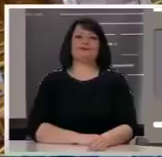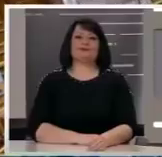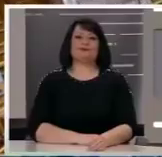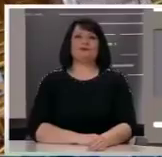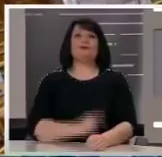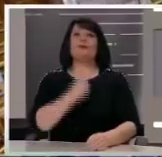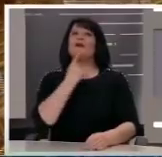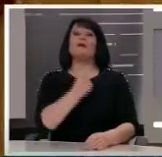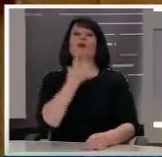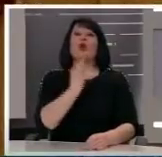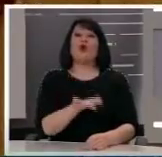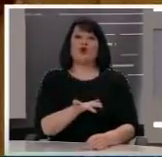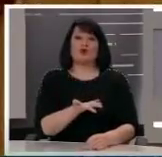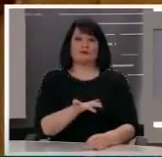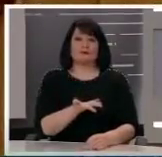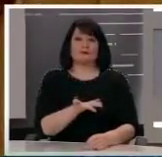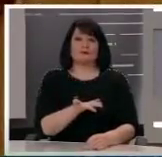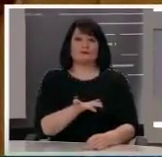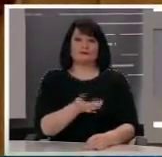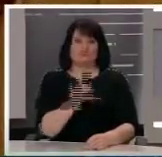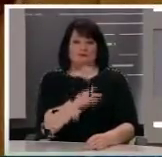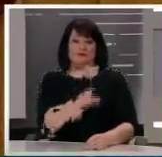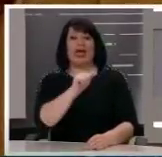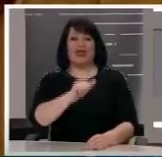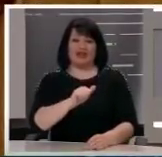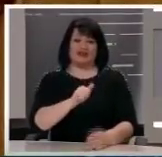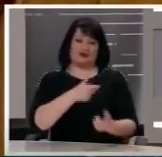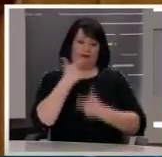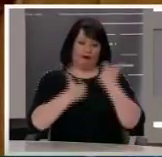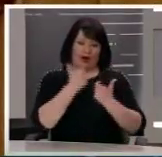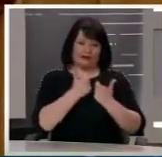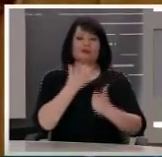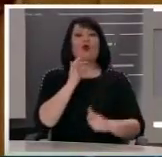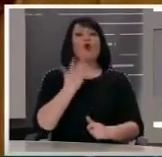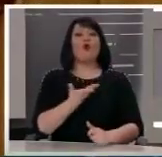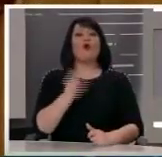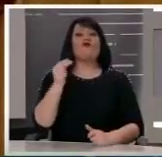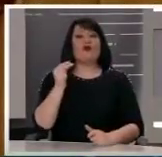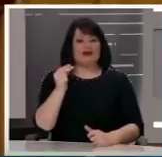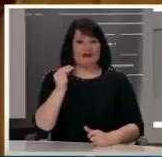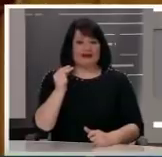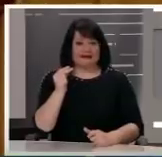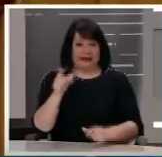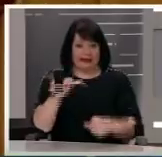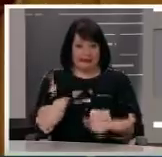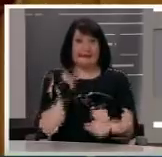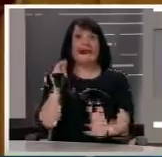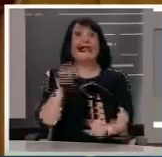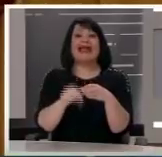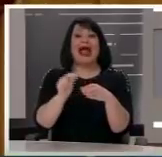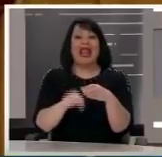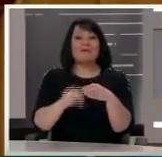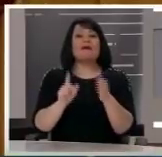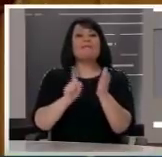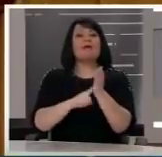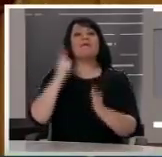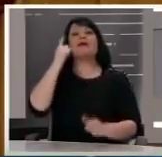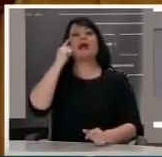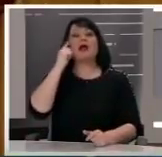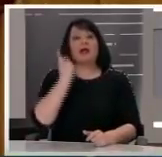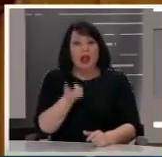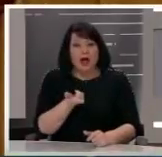Το αναφέρω, κύριε Αθανασίου, γιατί... Ωραία, το αναφέρω γιατί οι βουλευτές, όταν φτάσουν στην κάλπη, πρέπει να καταλαβαίνουν και να αντιλαμβάνονται ότι